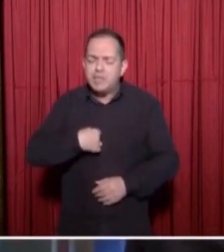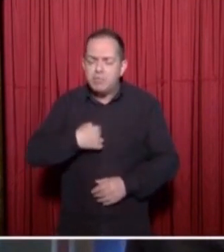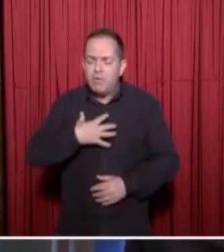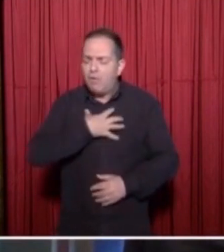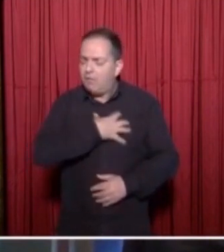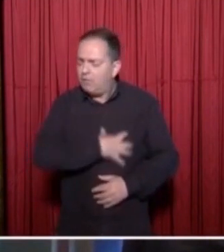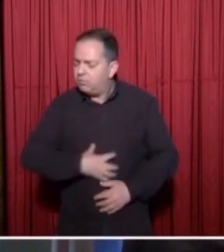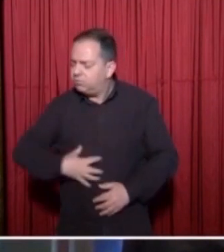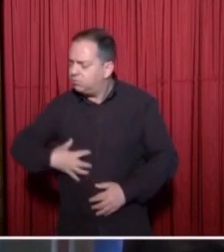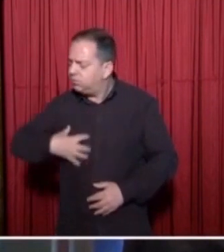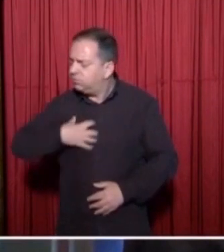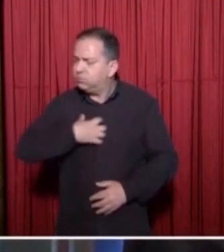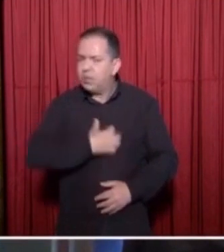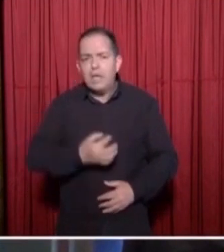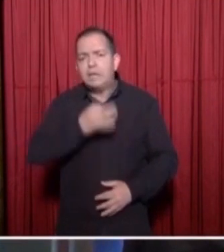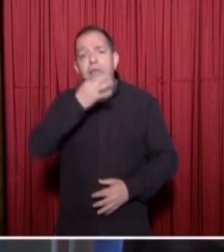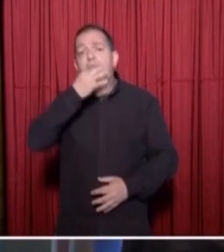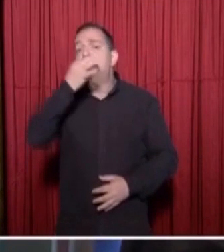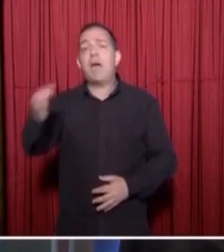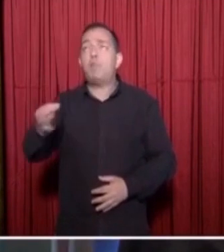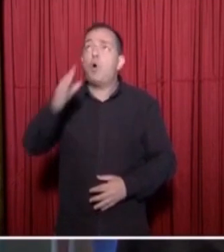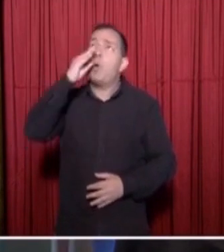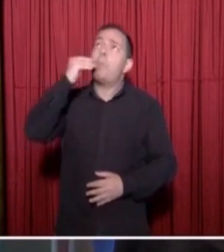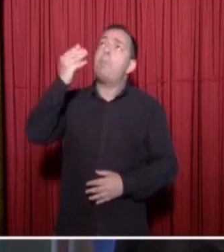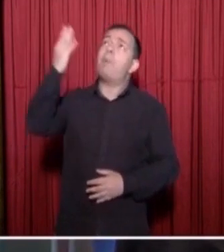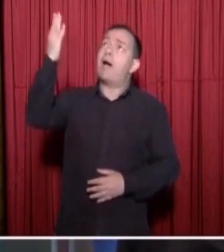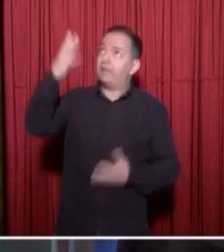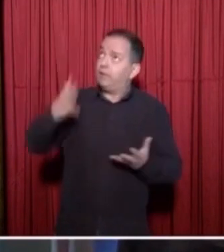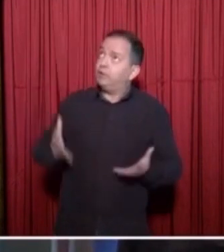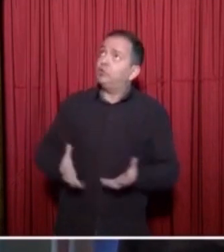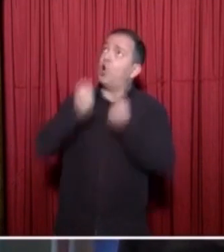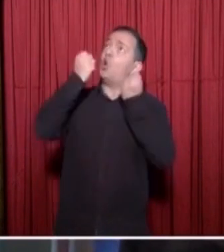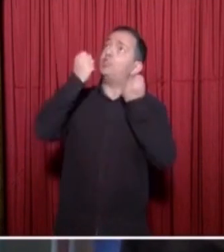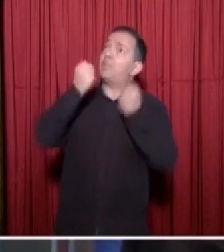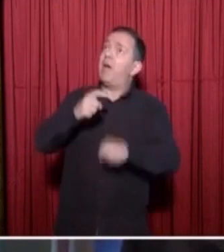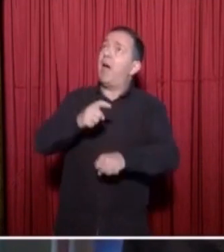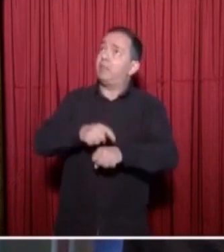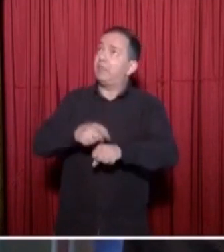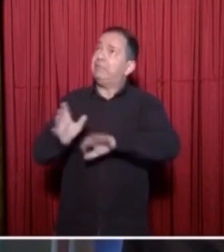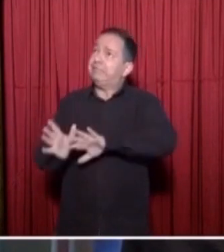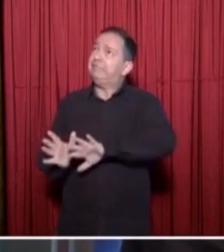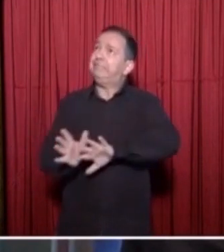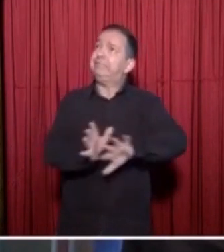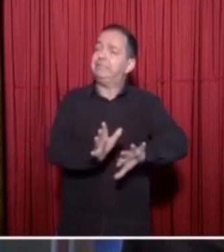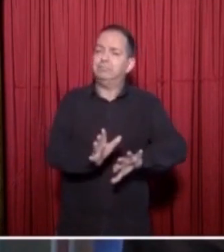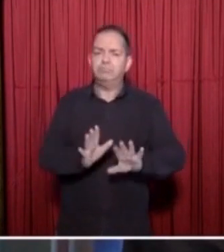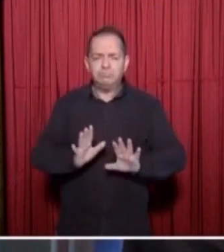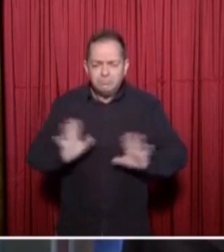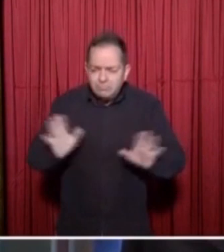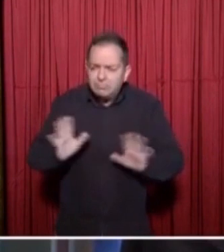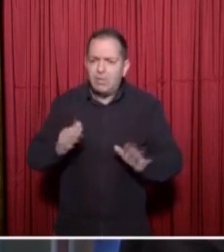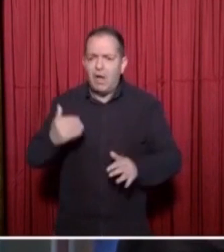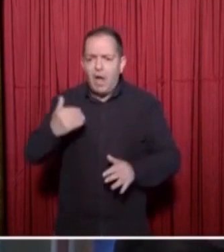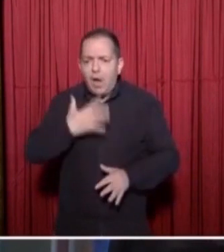τετάρακτε και τι είπω, Πάτερ, σώσον με εκ της ώρας ταύτης, αλλά δια